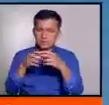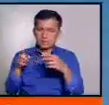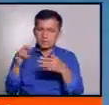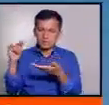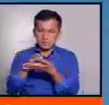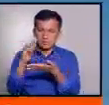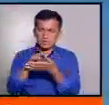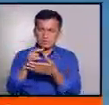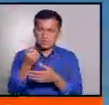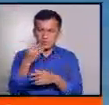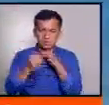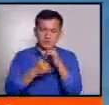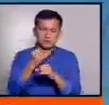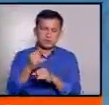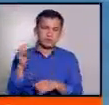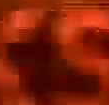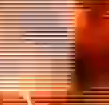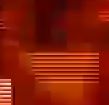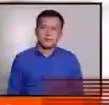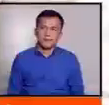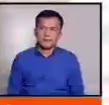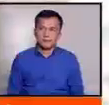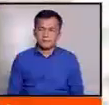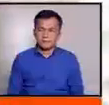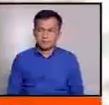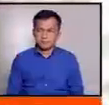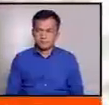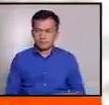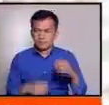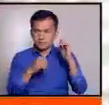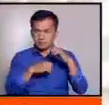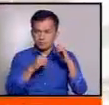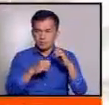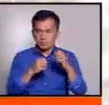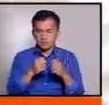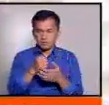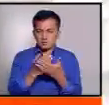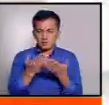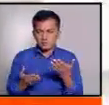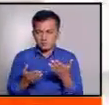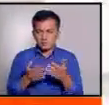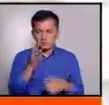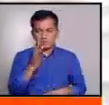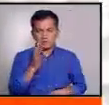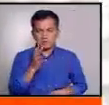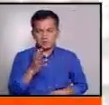ng Hong Kong International Airport. Ang inaasahan lang natin is something like